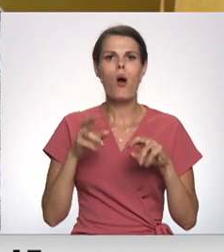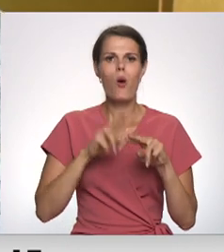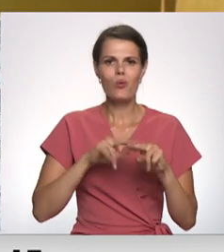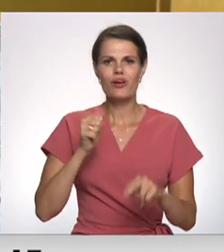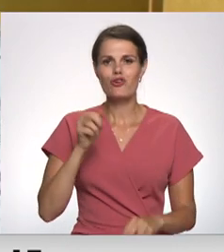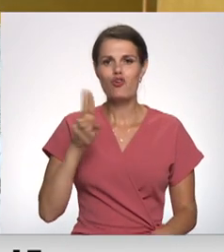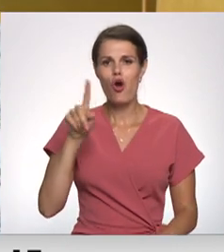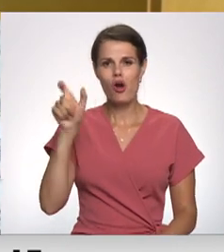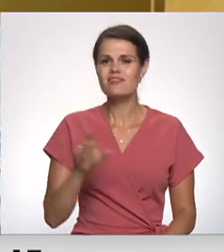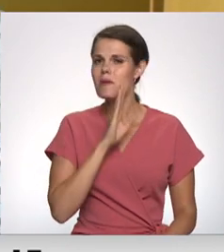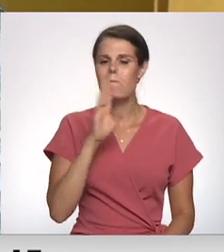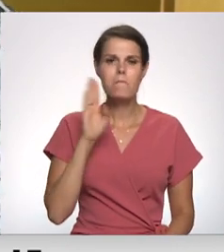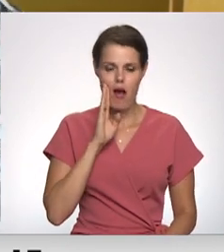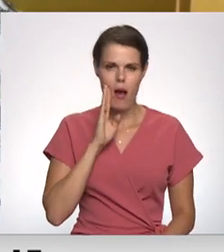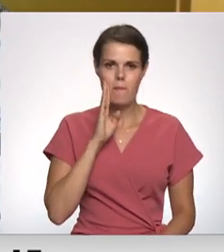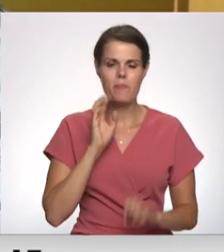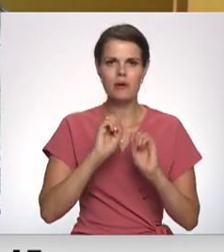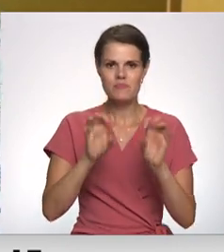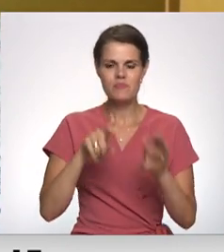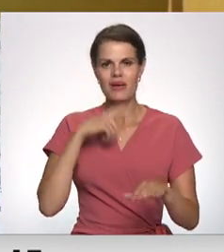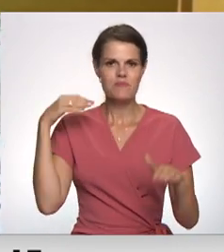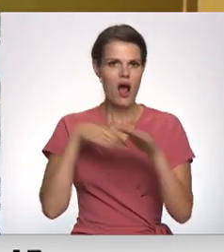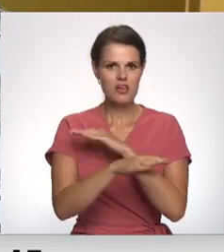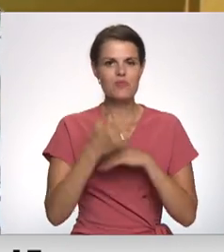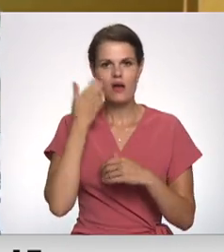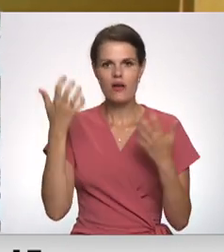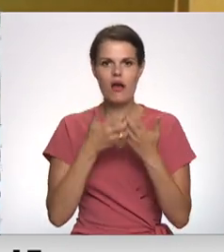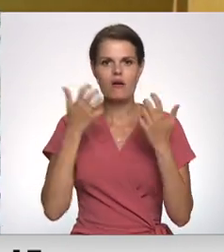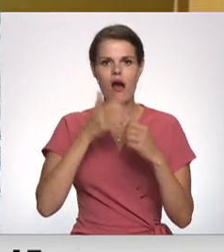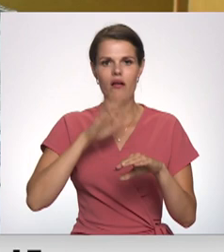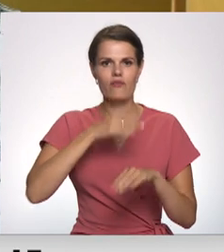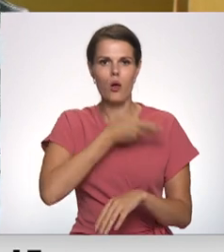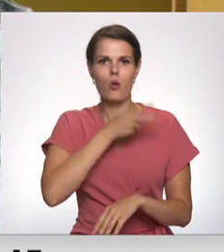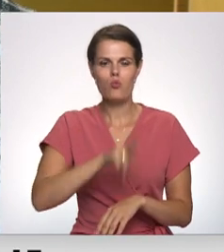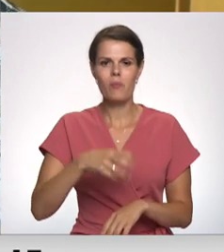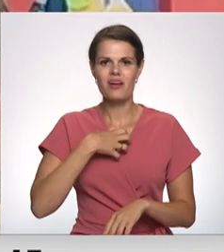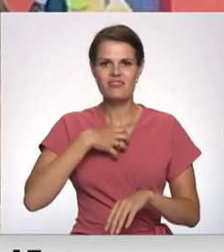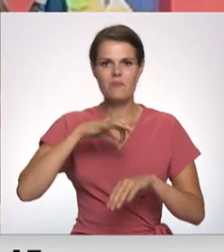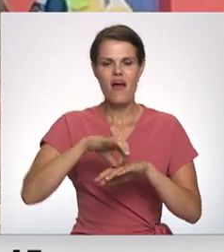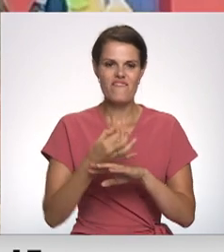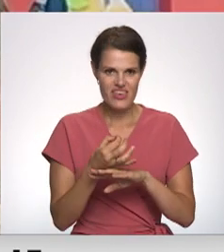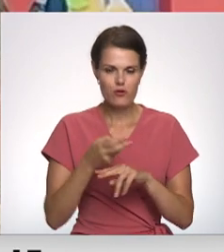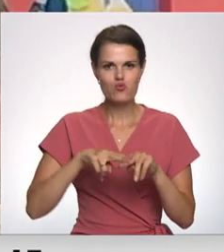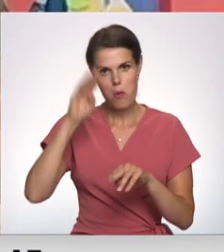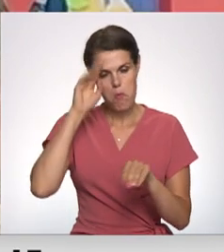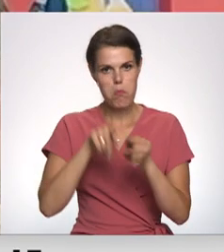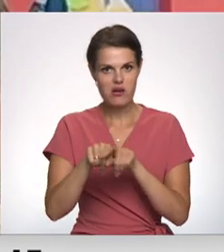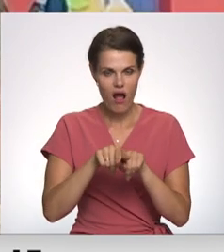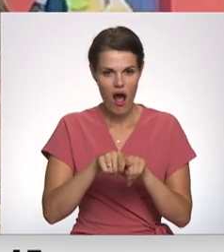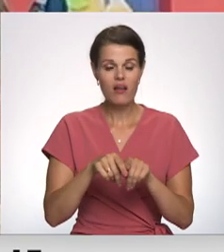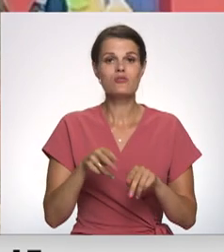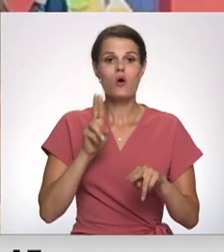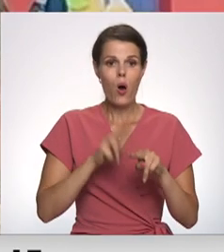māma Ņina stāsta, ka izlēmuši aizbraukt no šīs vietas, kad kara dēļ nomira viņa slimais vīrs un brālis. Nu laiks, kad par